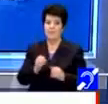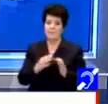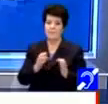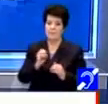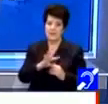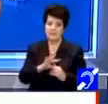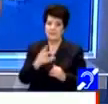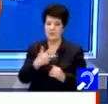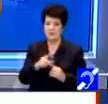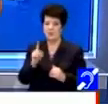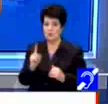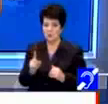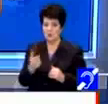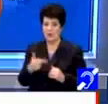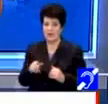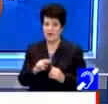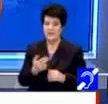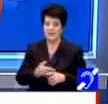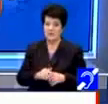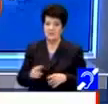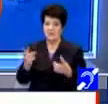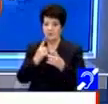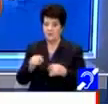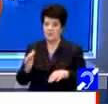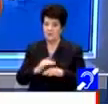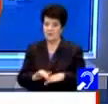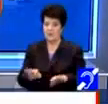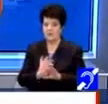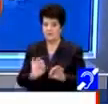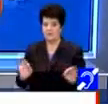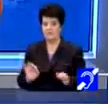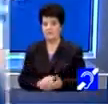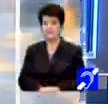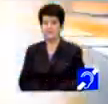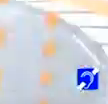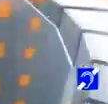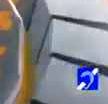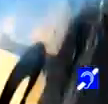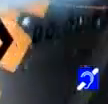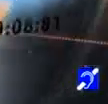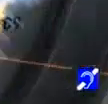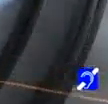14 și 31 de grade. Acestea au fost informațiile. Să aveți o seară cât mai frumoasă!